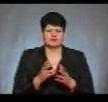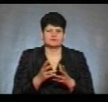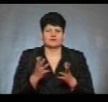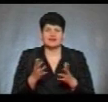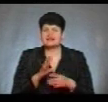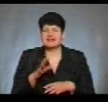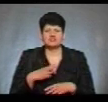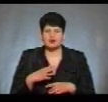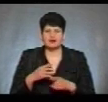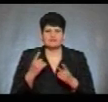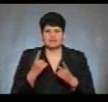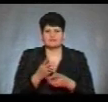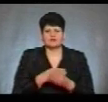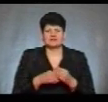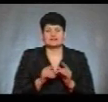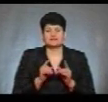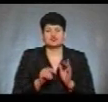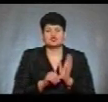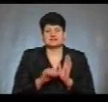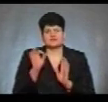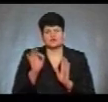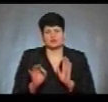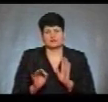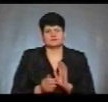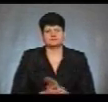очікують жодних фальшувань виборів – лише 6%.